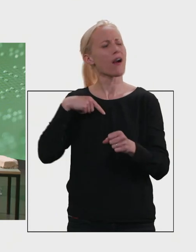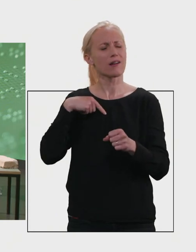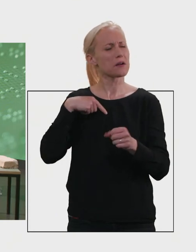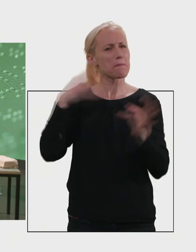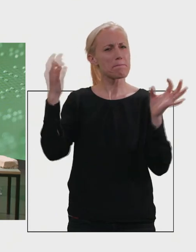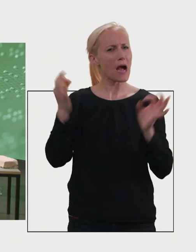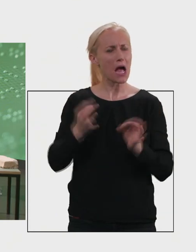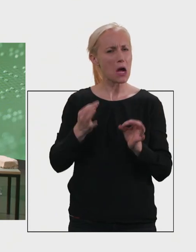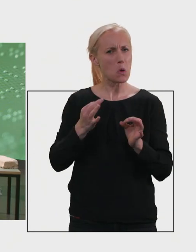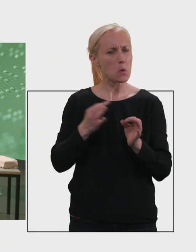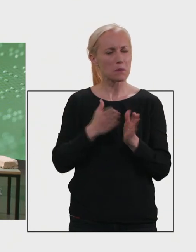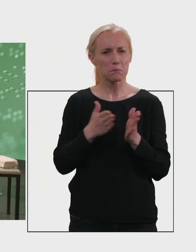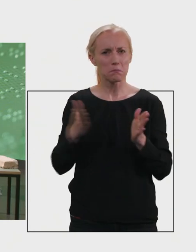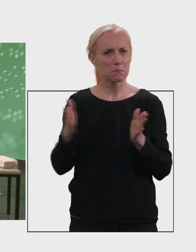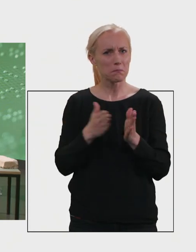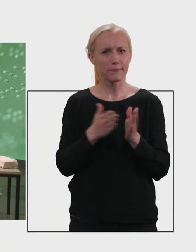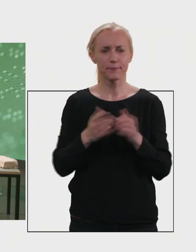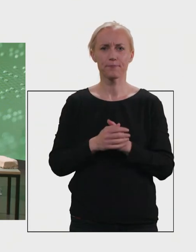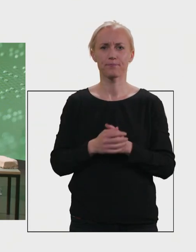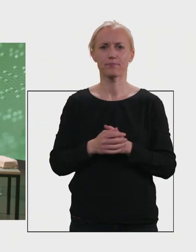Also